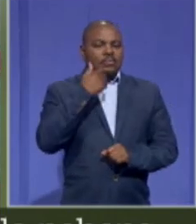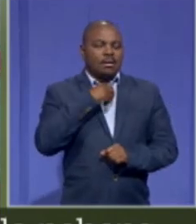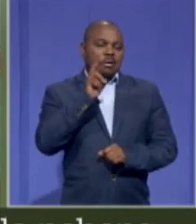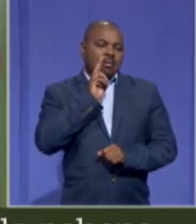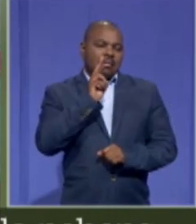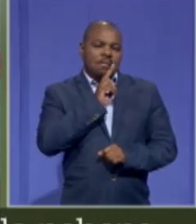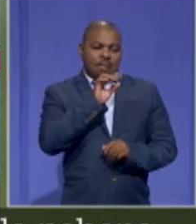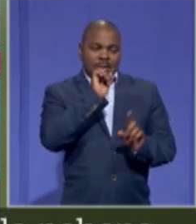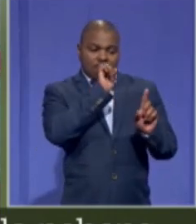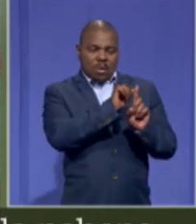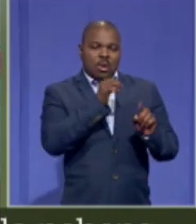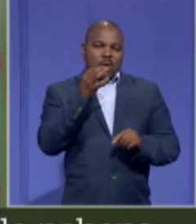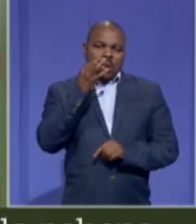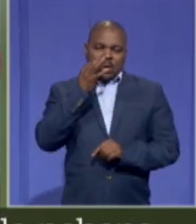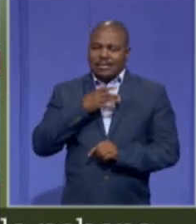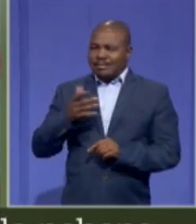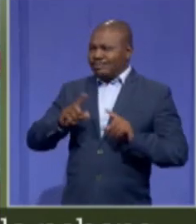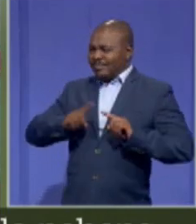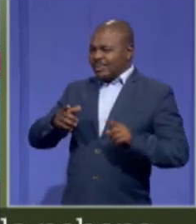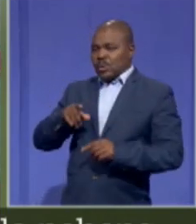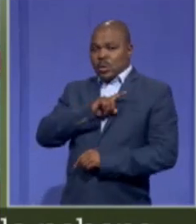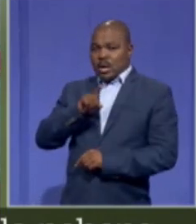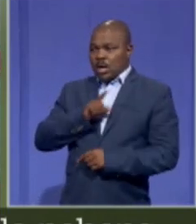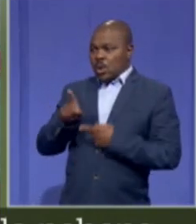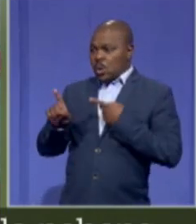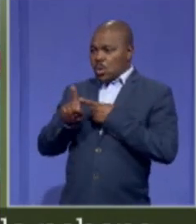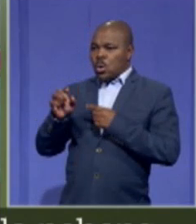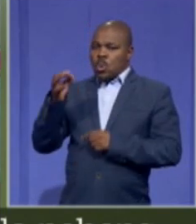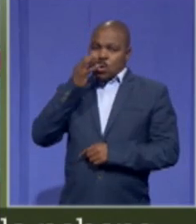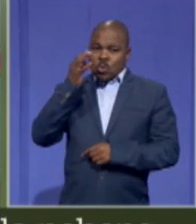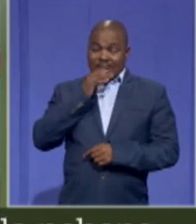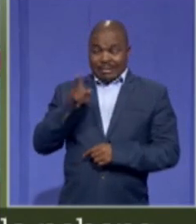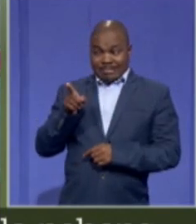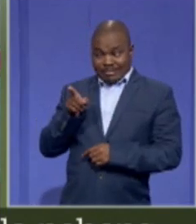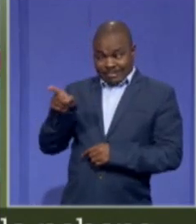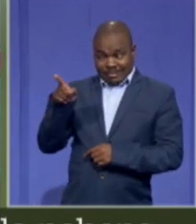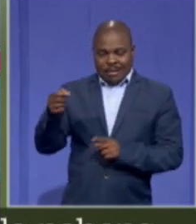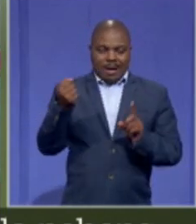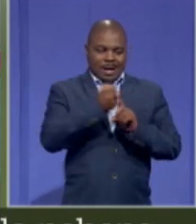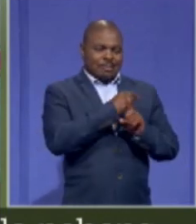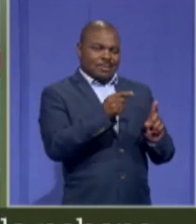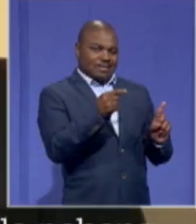ya mmelaelwa kgatisong ya video mo a bolelang ha Sebosiso e ne e le mohlekefetsi.